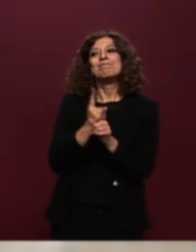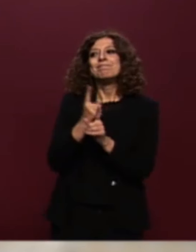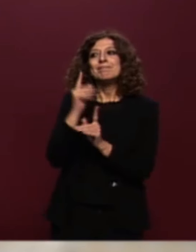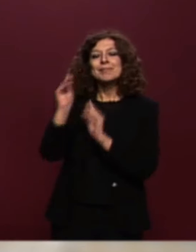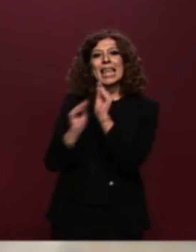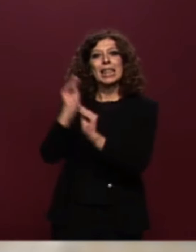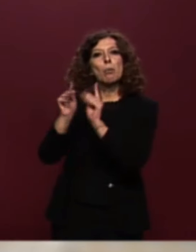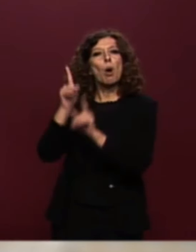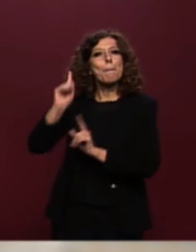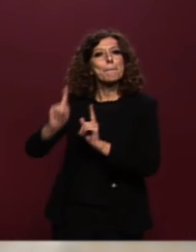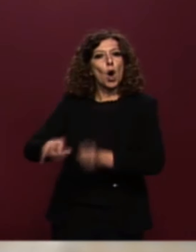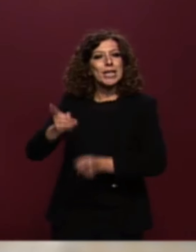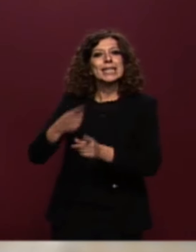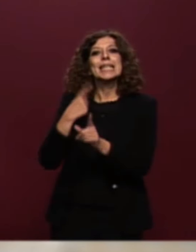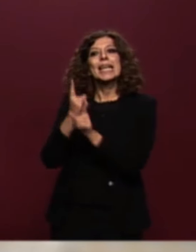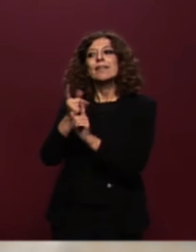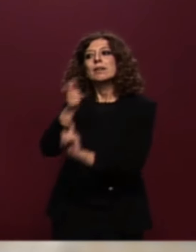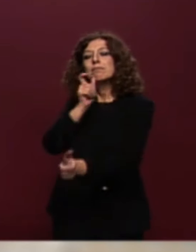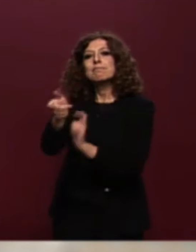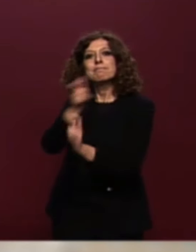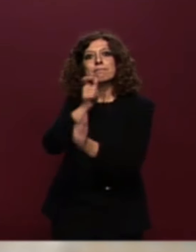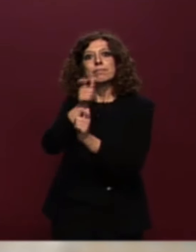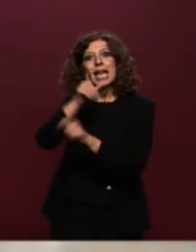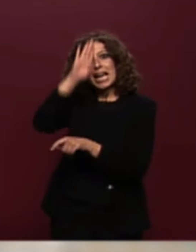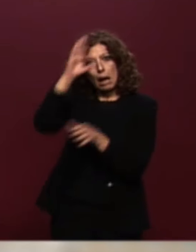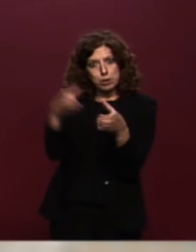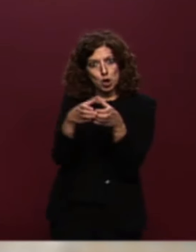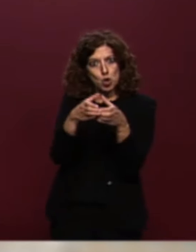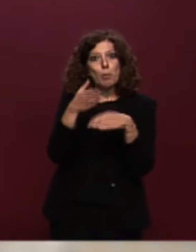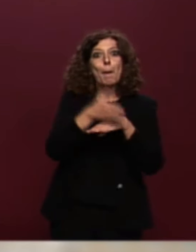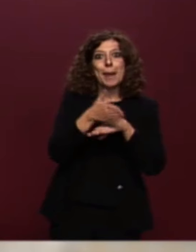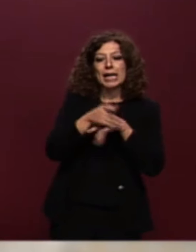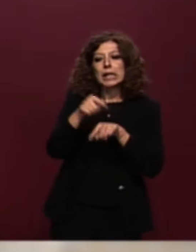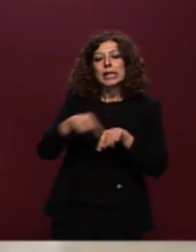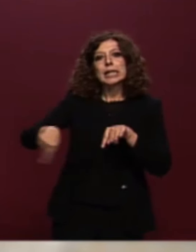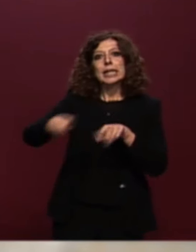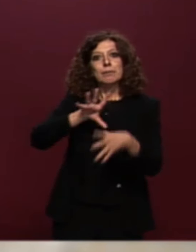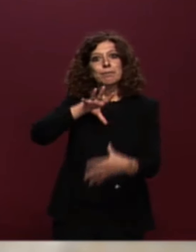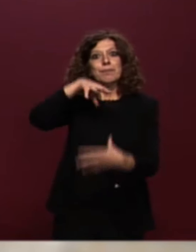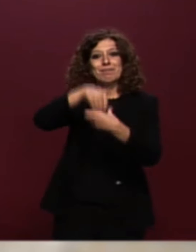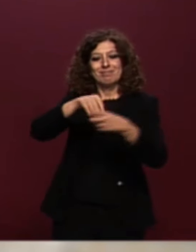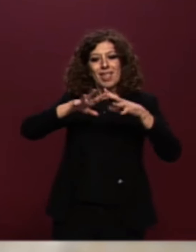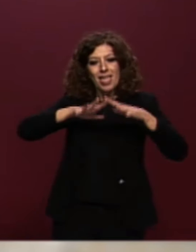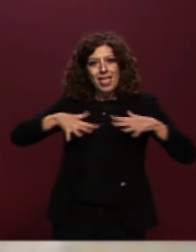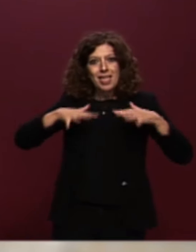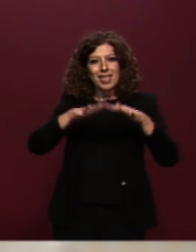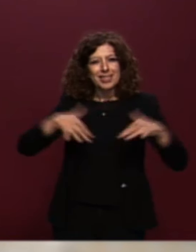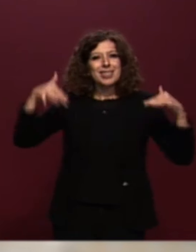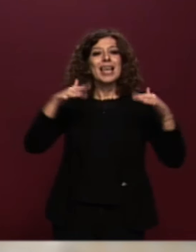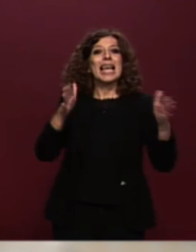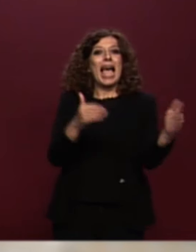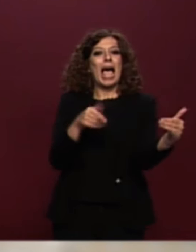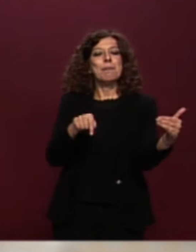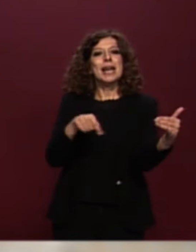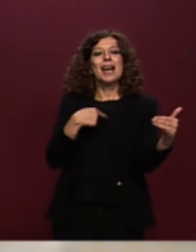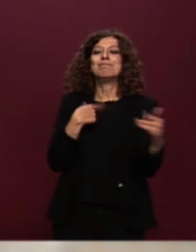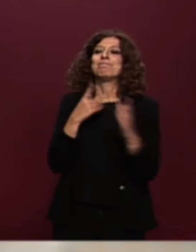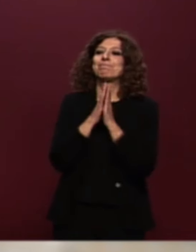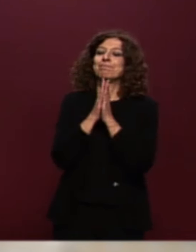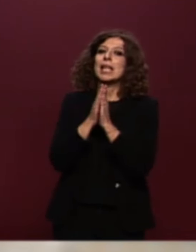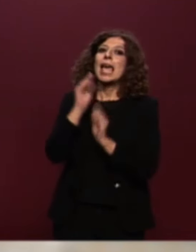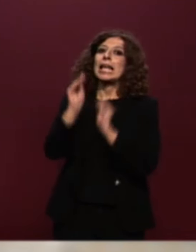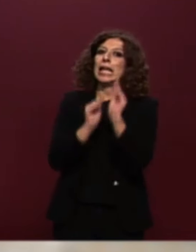primo appuntamento, in dialogo con i capigruppo dei partiti che compongono l'emiciclo della Camera, di produrre norme concrete